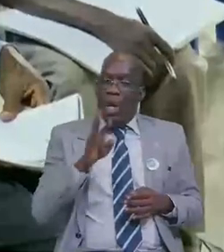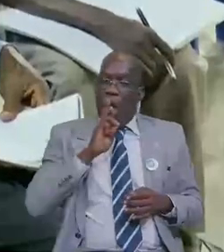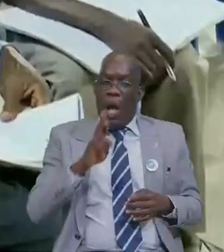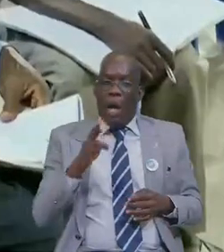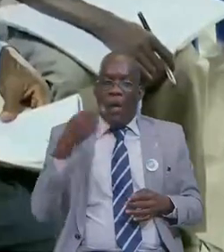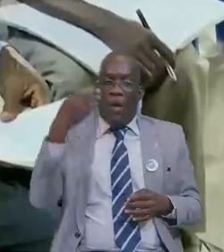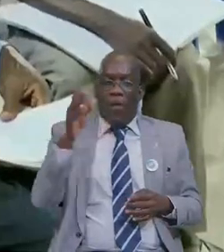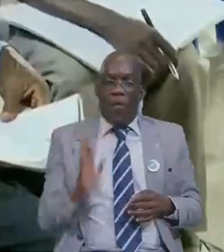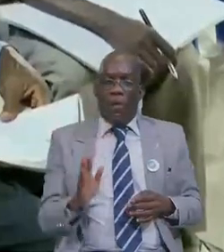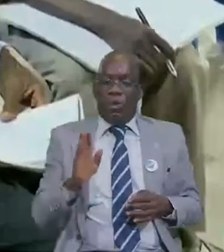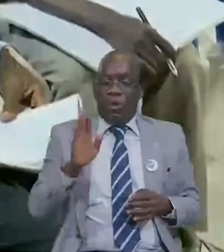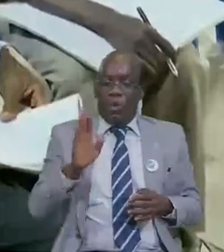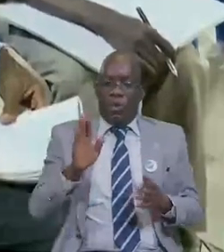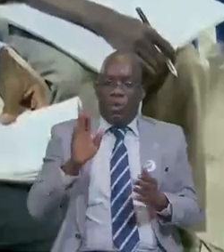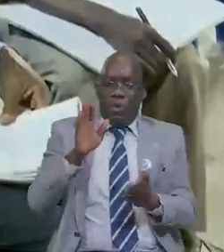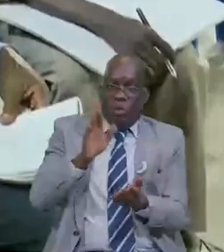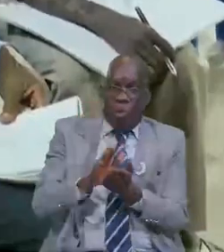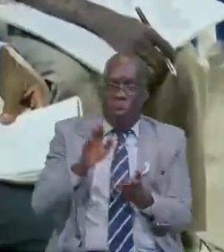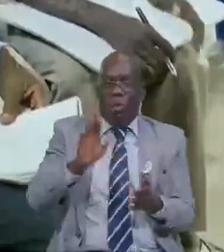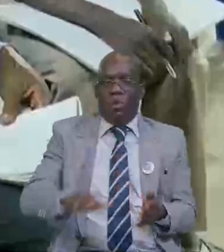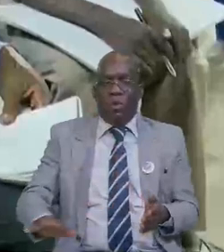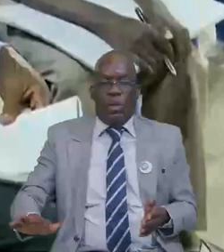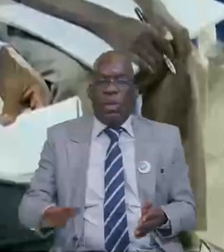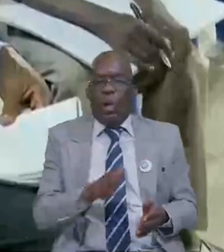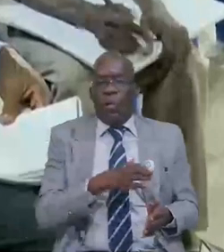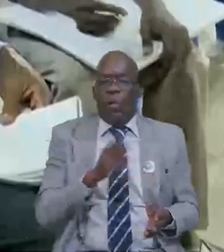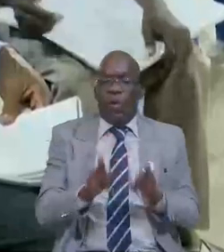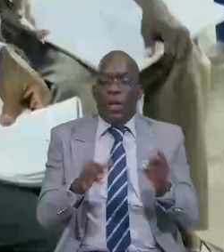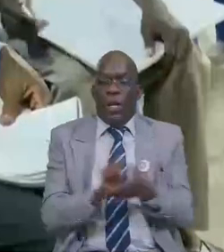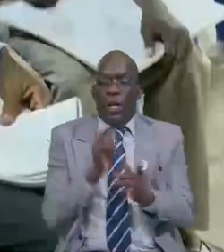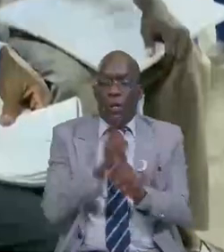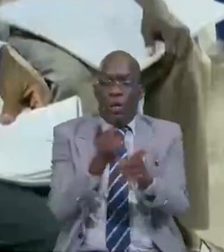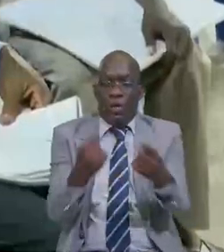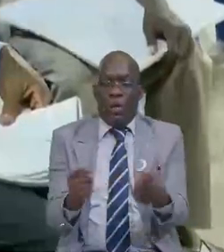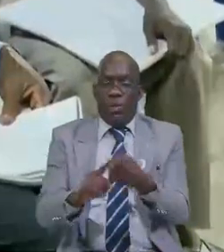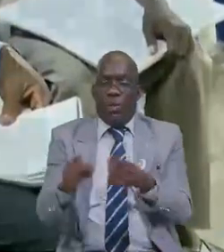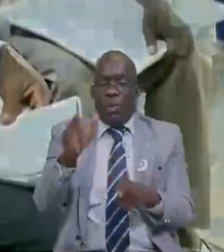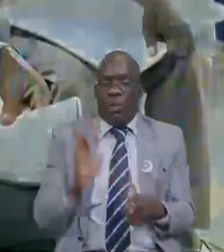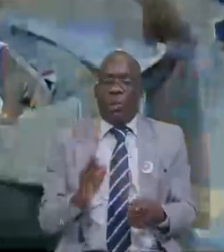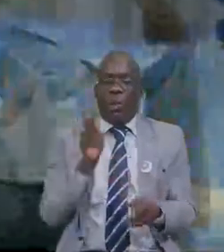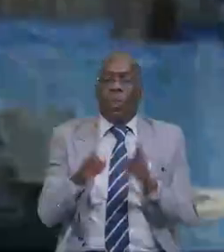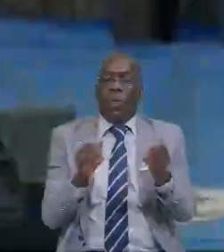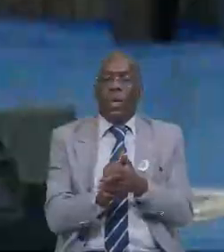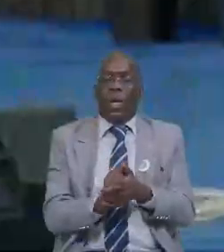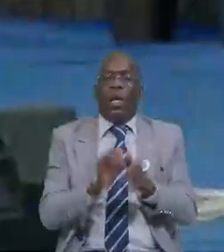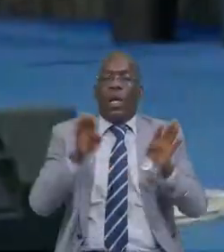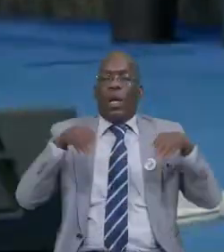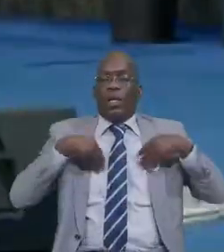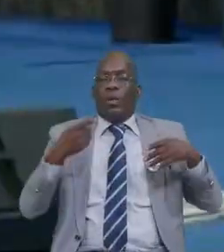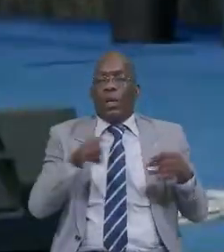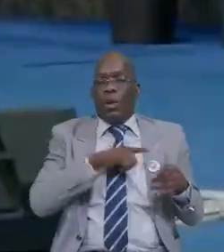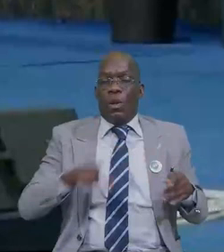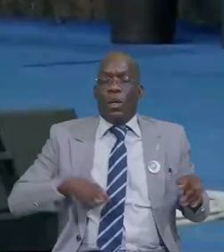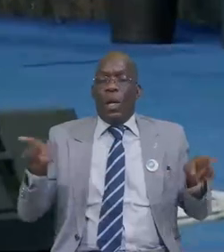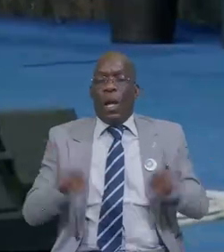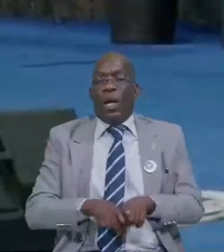Vous petits enfants, vous êtes de Dieu. Même ceux qui viennent nouvellement au Seigneur. Nous, enfants, ceux qui ont reçu le Seigneur comme